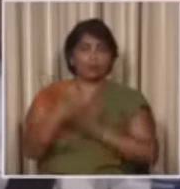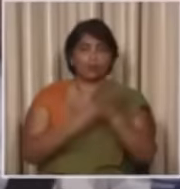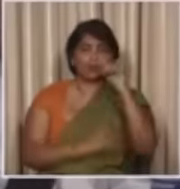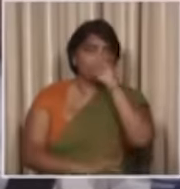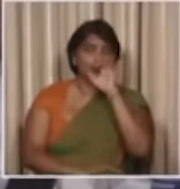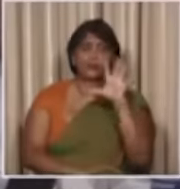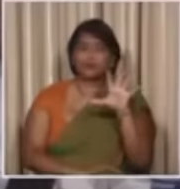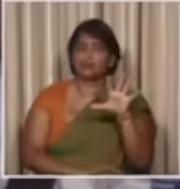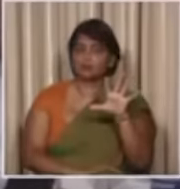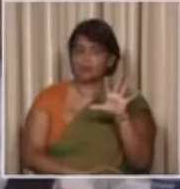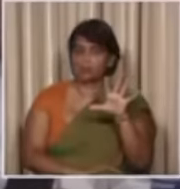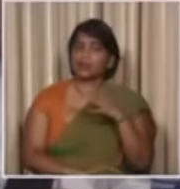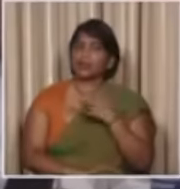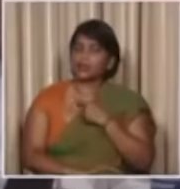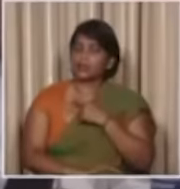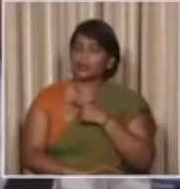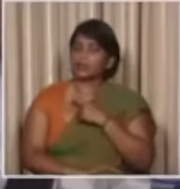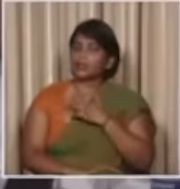5යි. ඉතින්